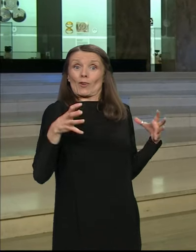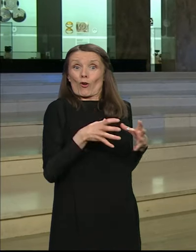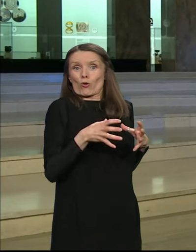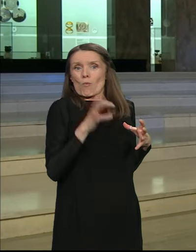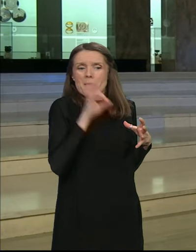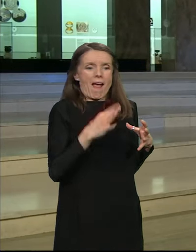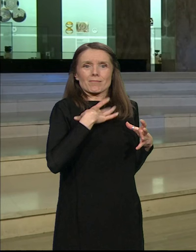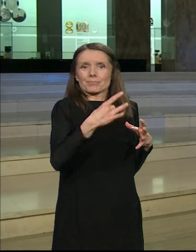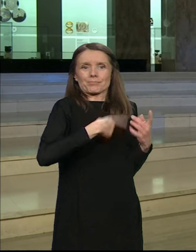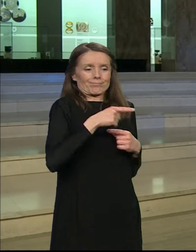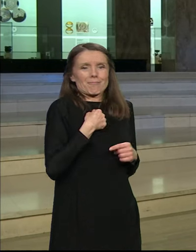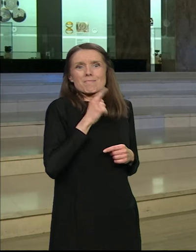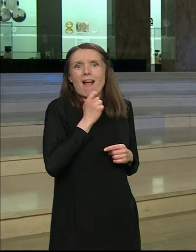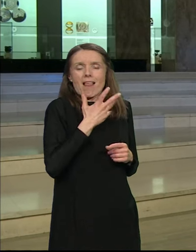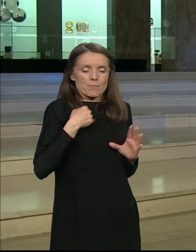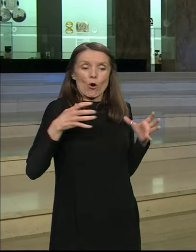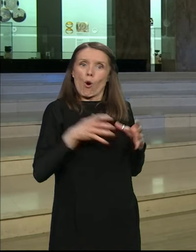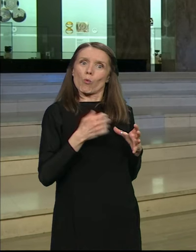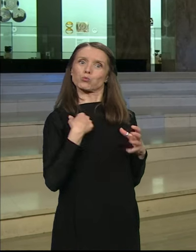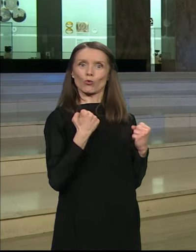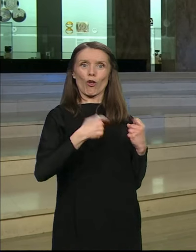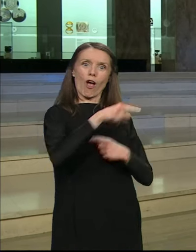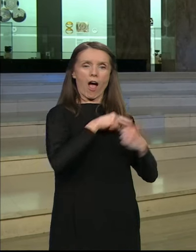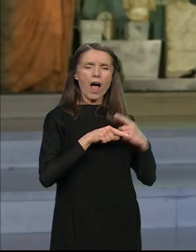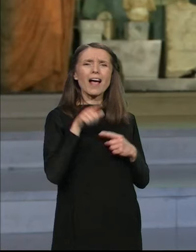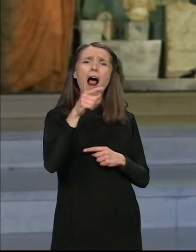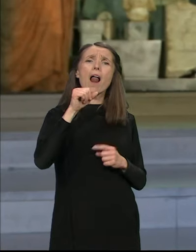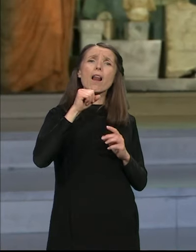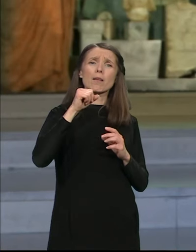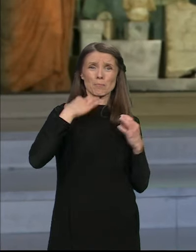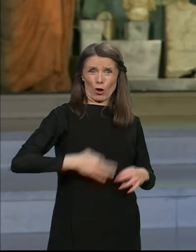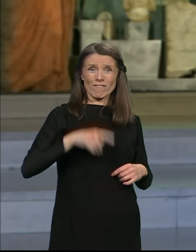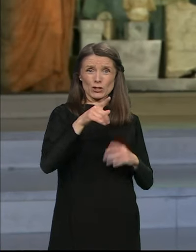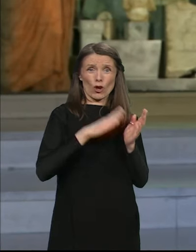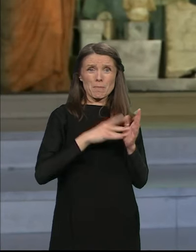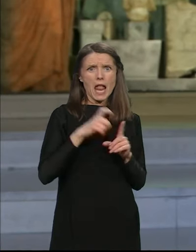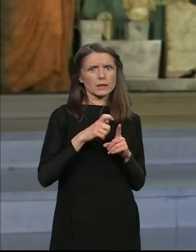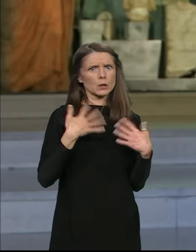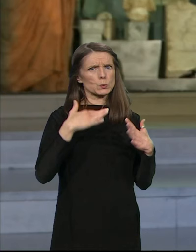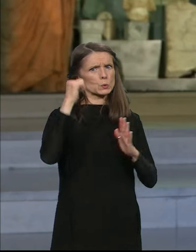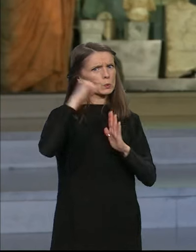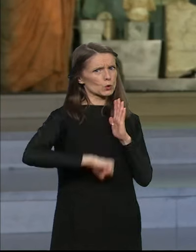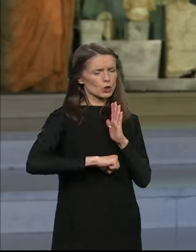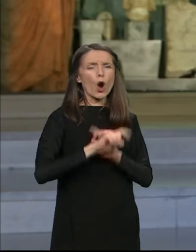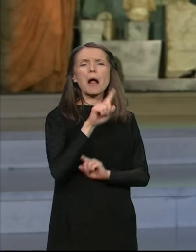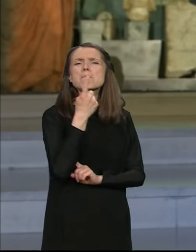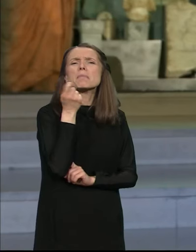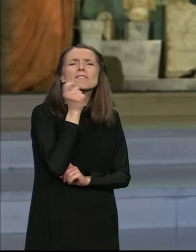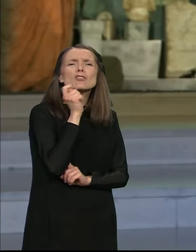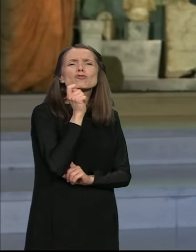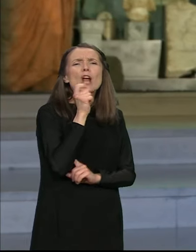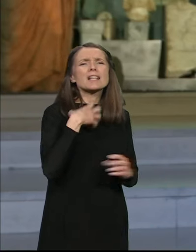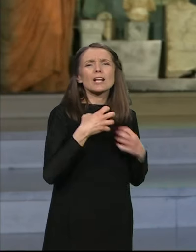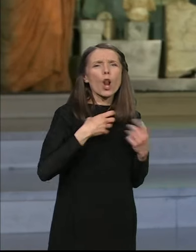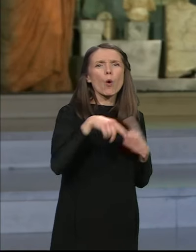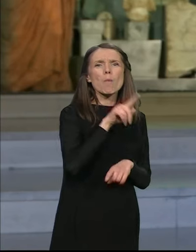ovako baš dobra klasa, ali nas je Minja držao strašno strogo. I prvi čas glume, neko se smejao na nervnoj bazi,